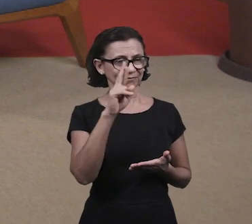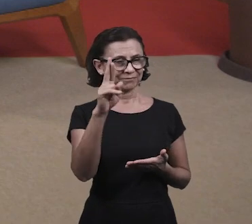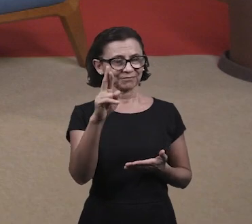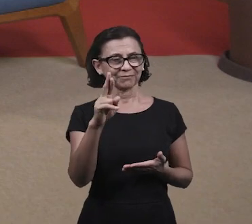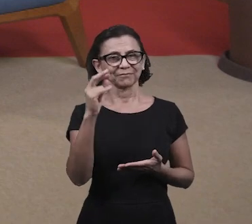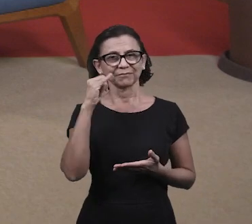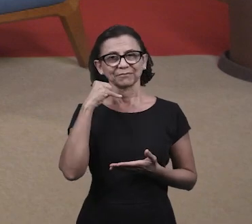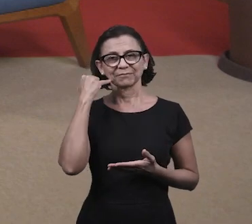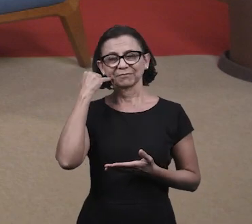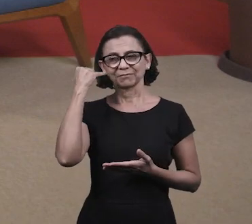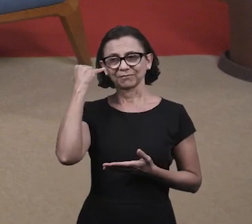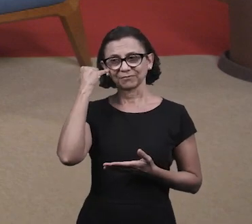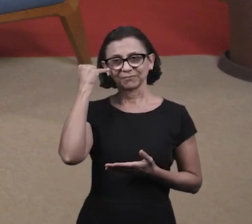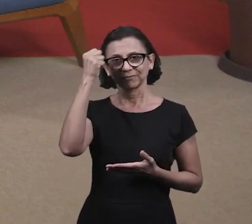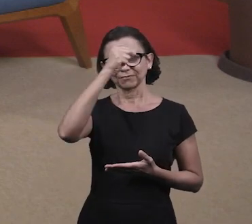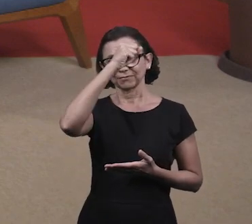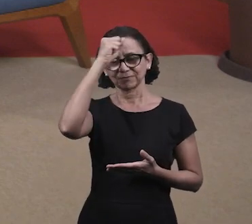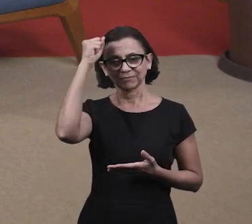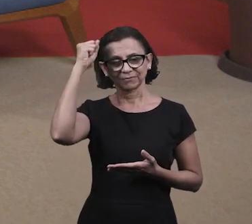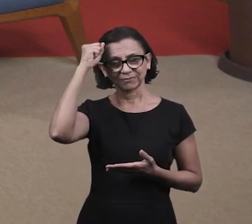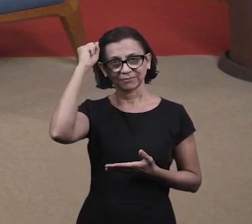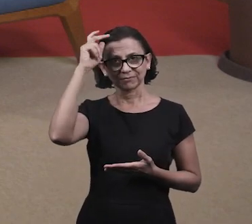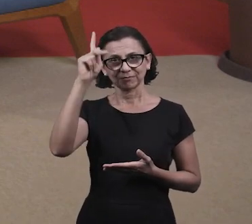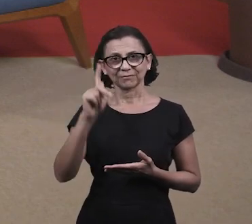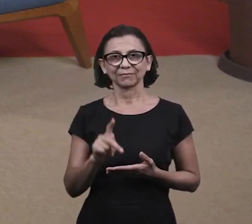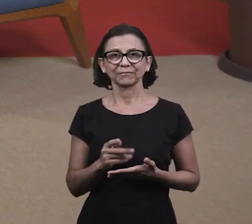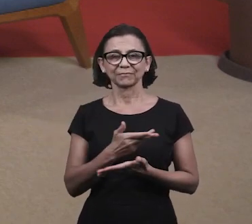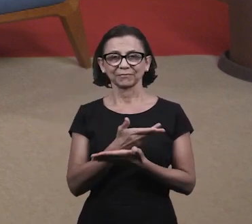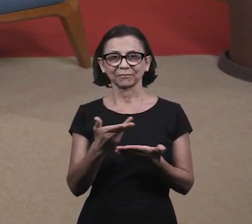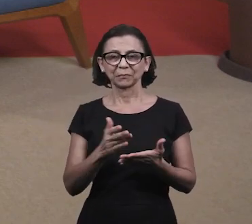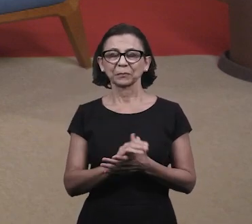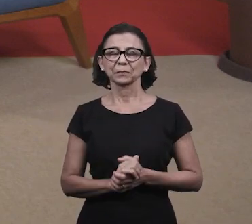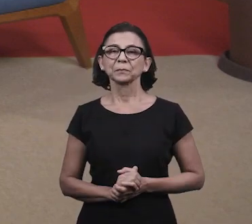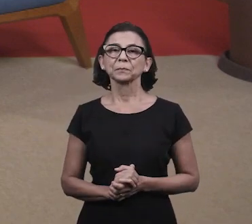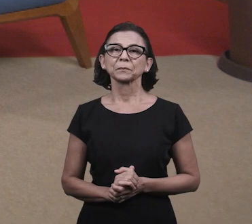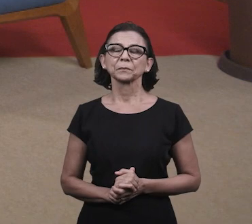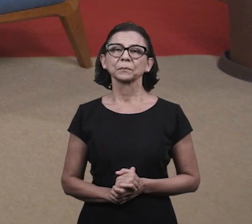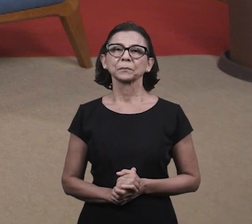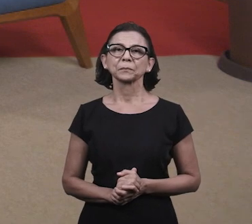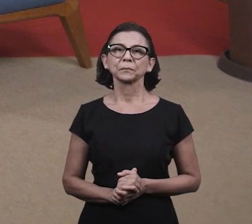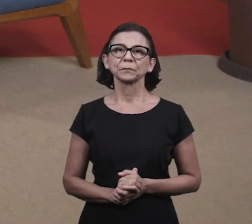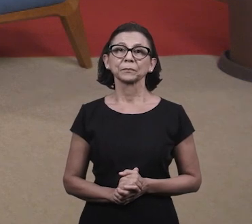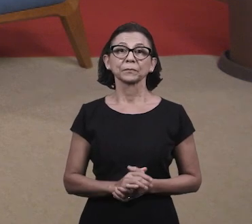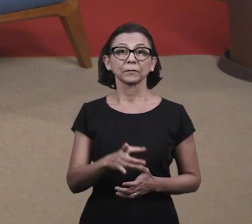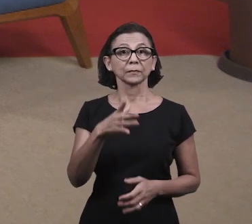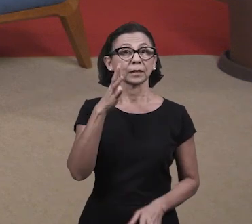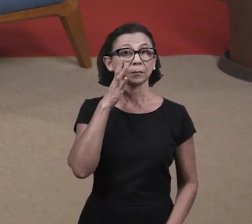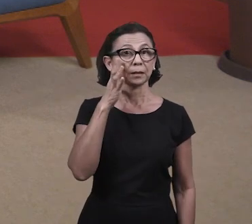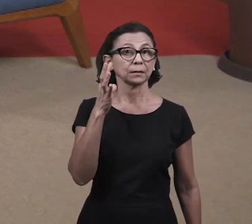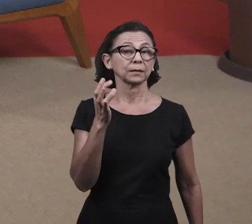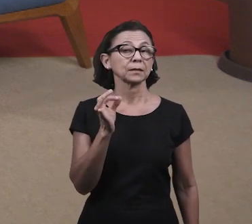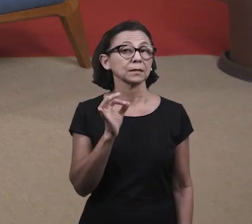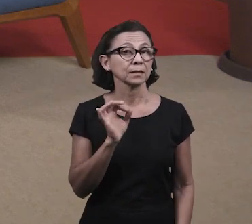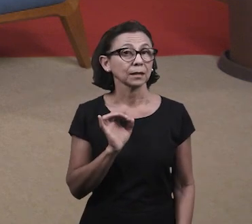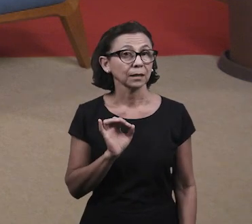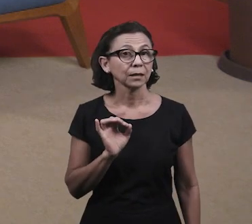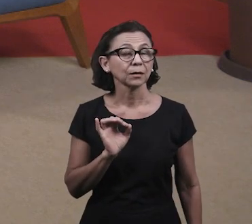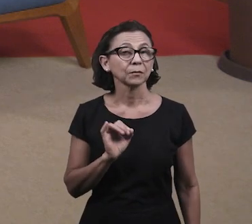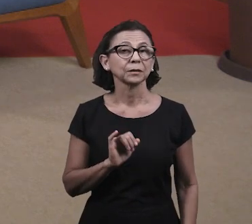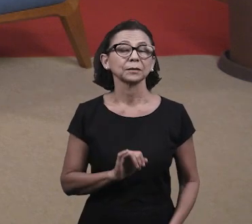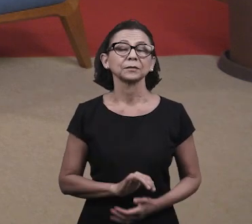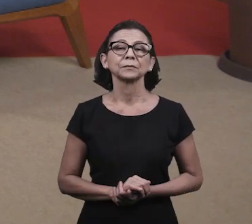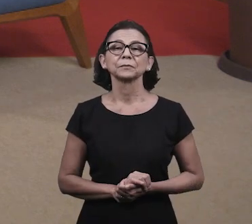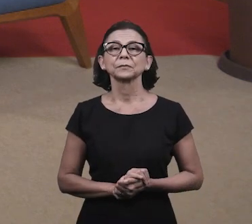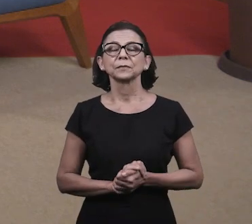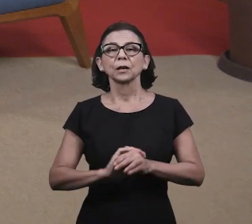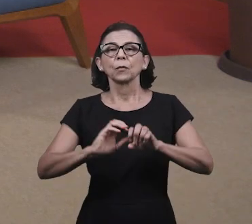Dieu bénisse. Josiah, Sergio, la paix du Seigneur. La paix du Seigneur à tous. Très bien. Soyez attentifs, donc, à ce qui a